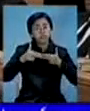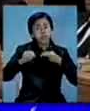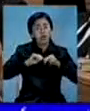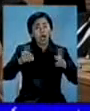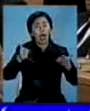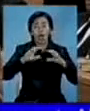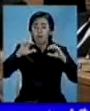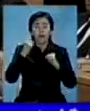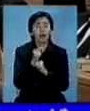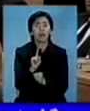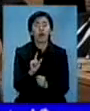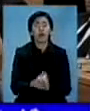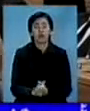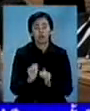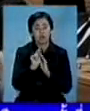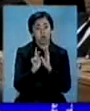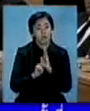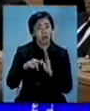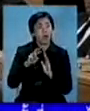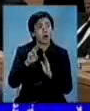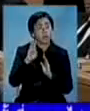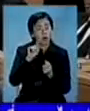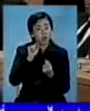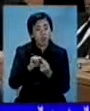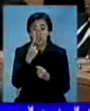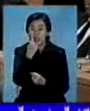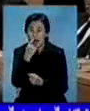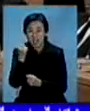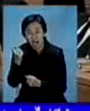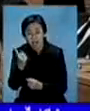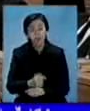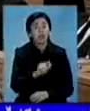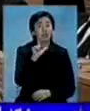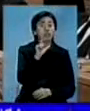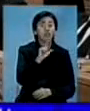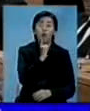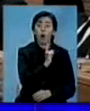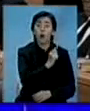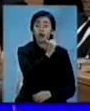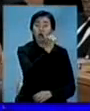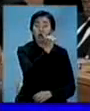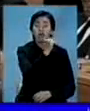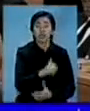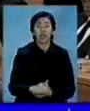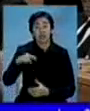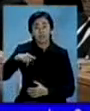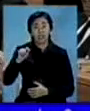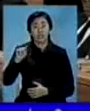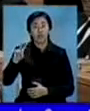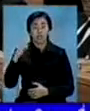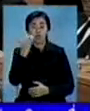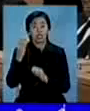บ้างไอ้พรบฉบับเดียวกันนี่ใช้กับพวกเสื้อแดงแต่เสื้อเหลืองด่าคนได้ People Channel ถูกปิดไ